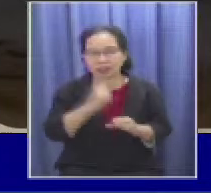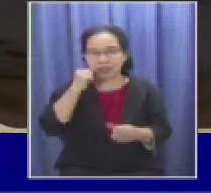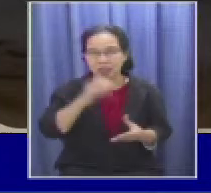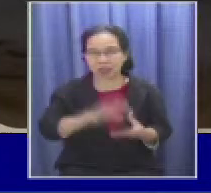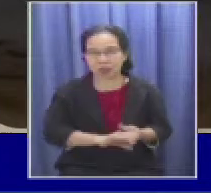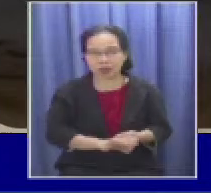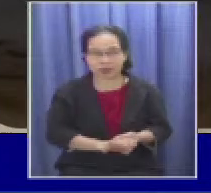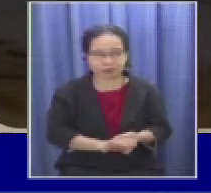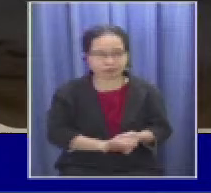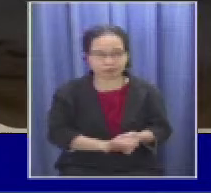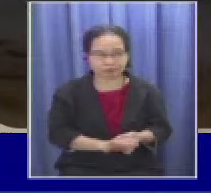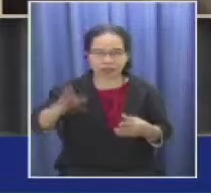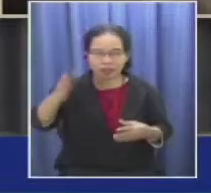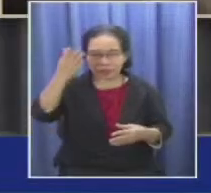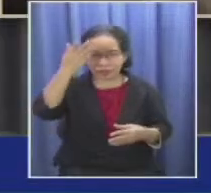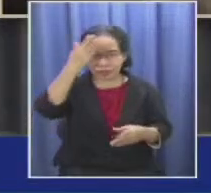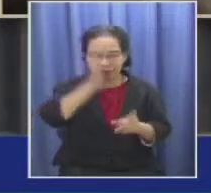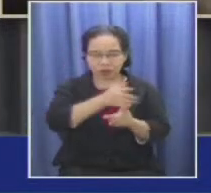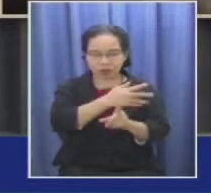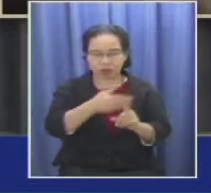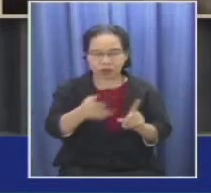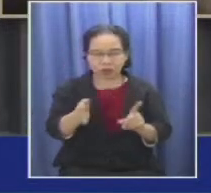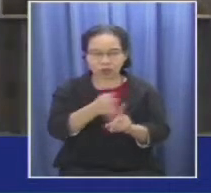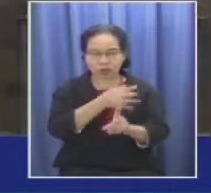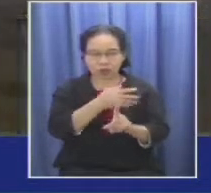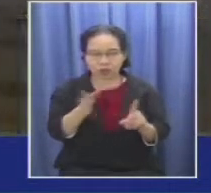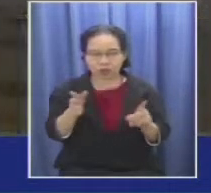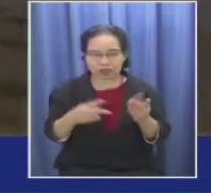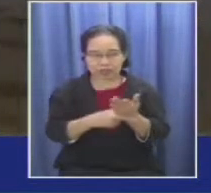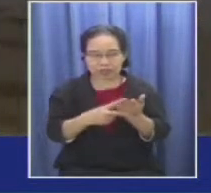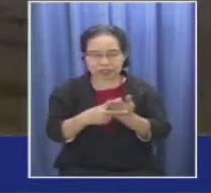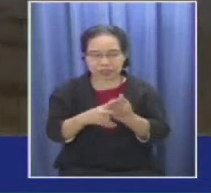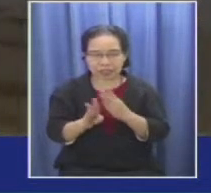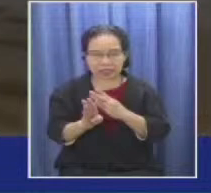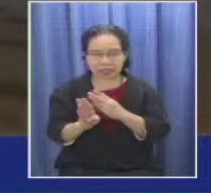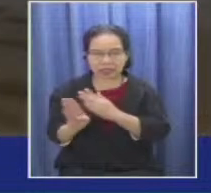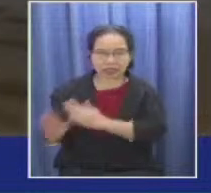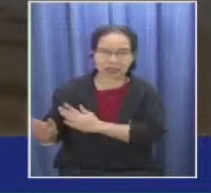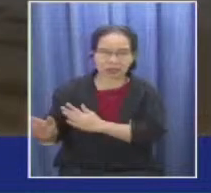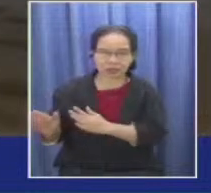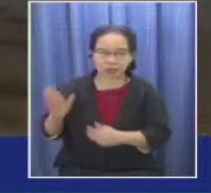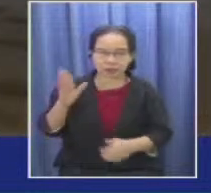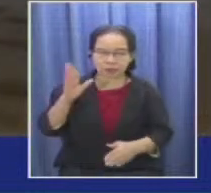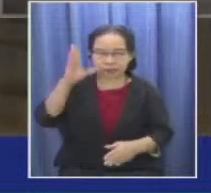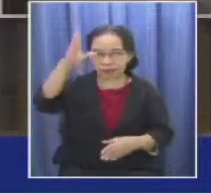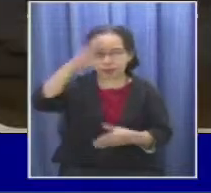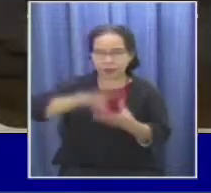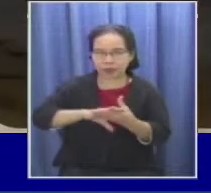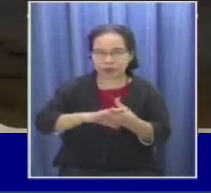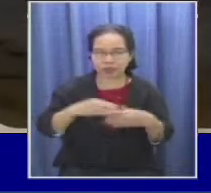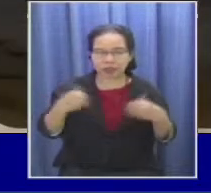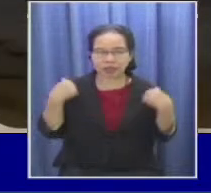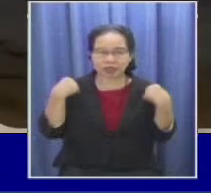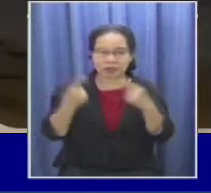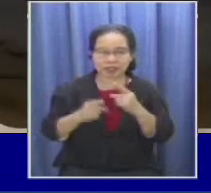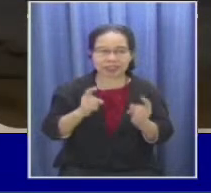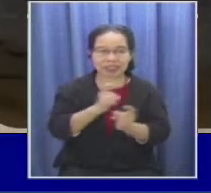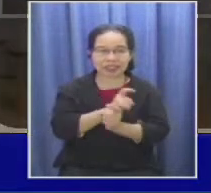kwan ne se omu ne yere obro ne yere yana ya de ahye na homete wono ne